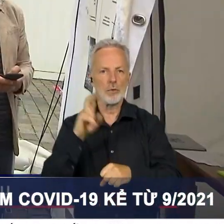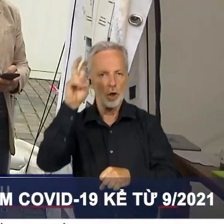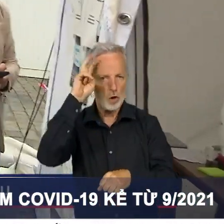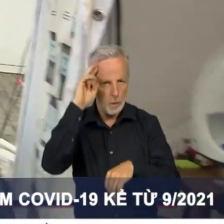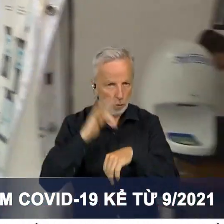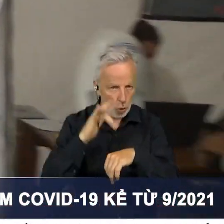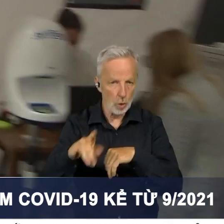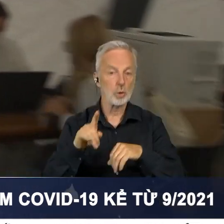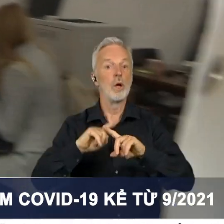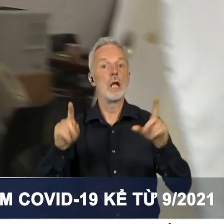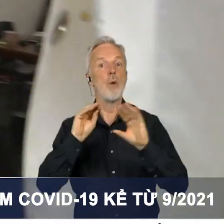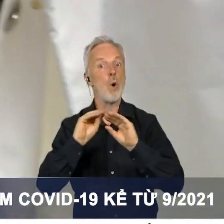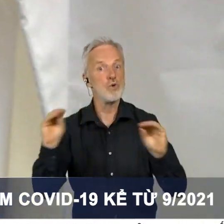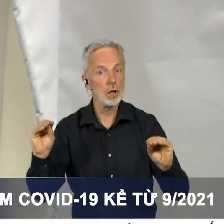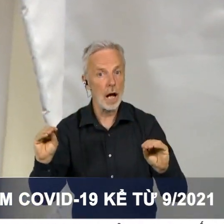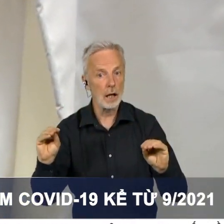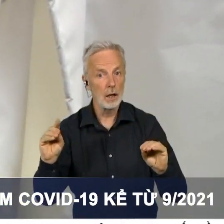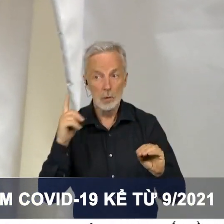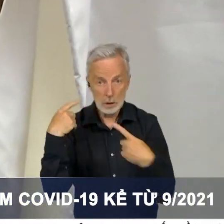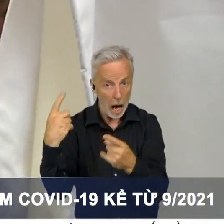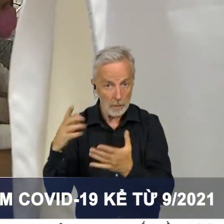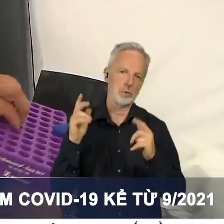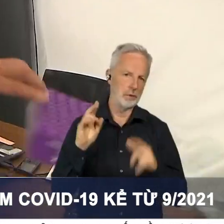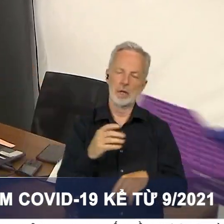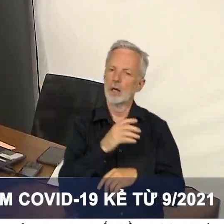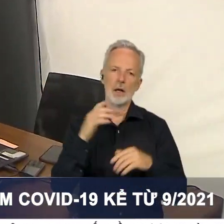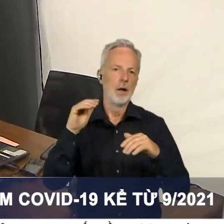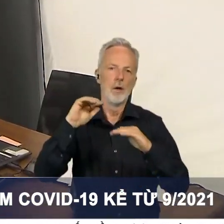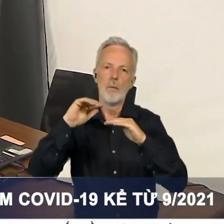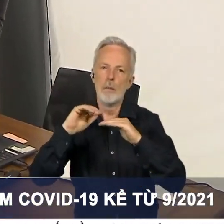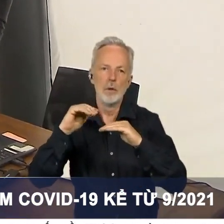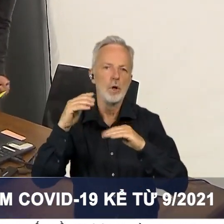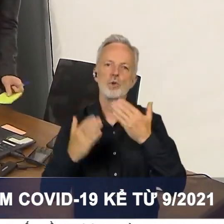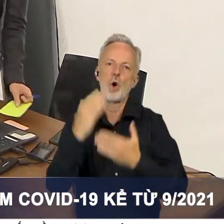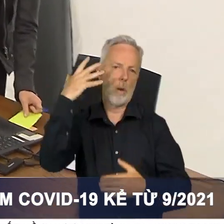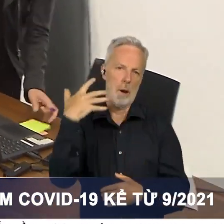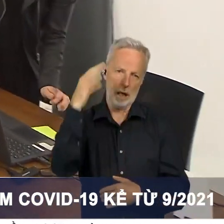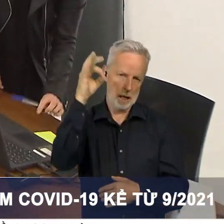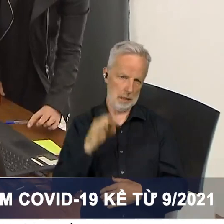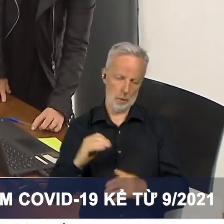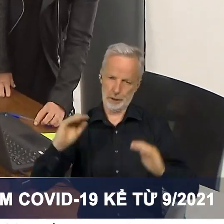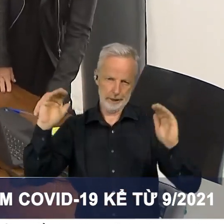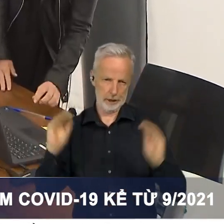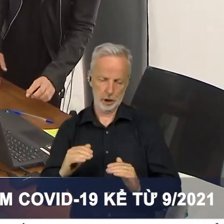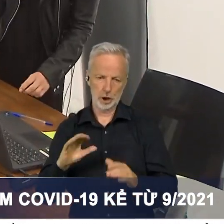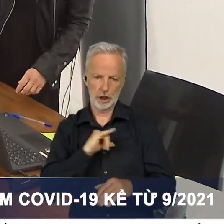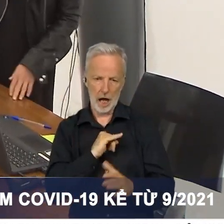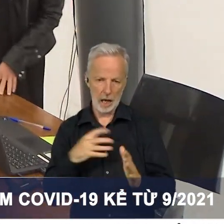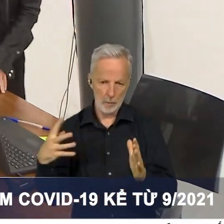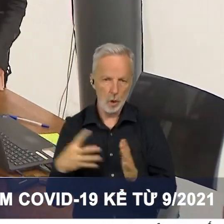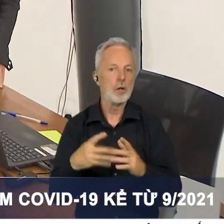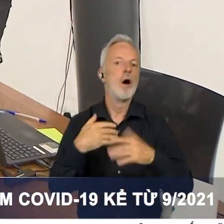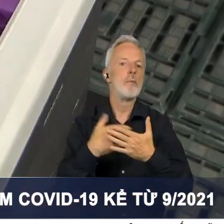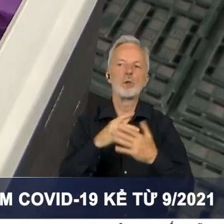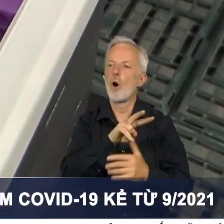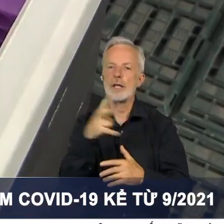thể bị suy giảm khả năng miễn dịch nhanh hơn. Mũi tiêm thứ 3 vẫn sẽ là tự nguyện. Còn đối với xét nghiệm mức độ kháng thể để chứng nhận một người hoàn